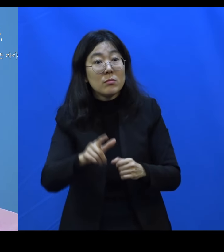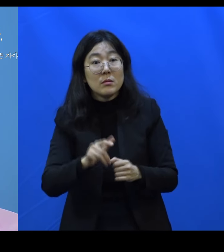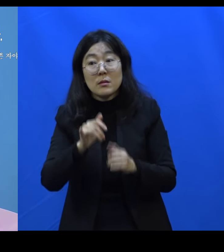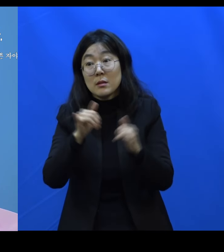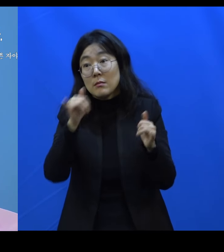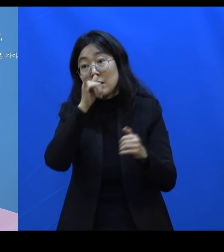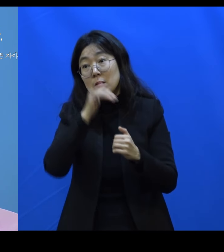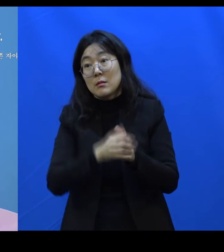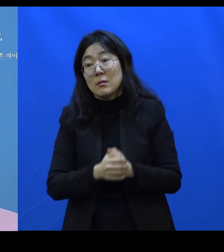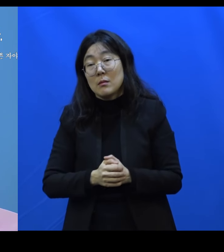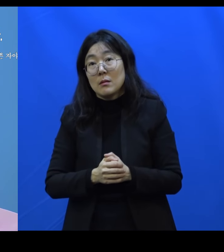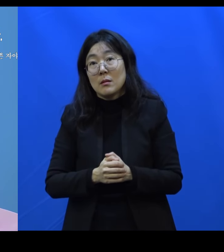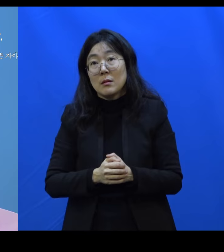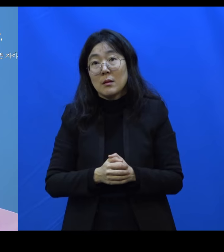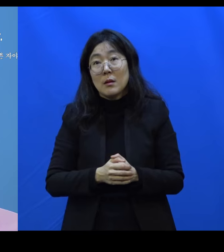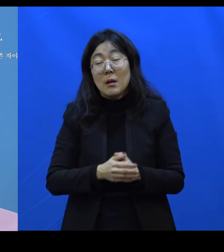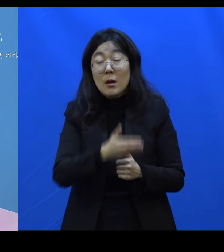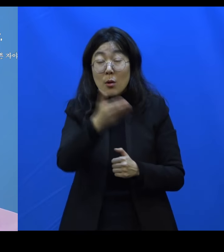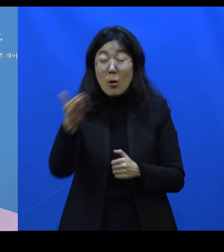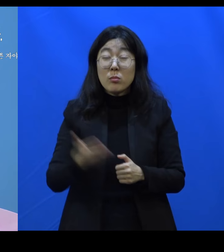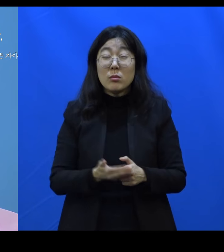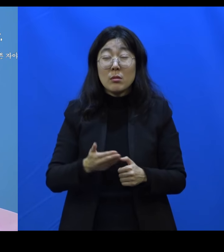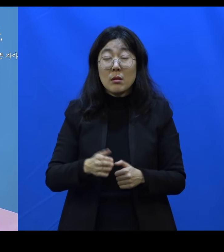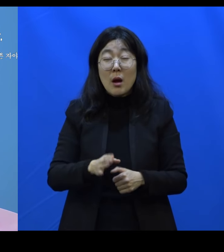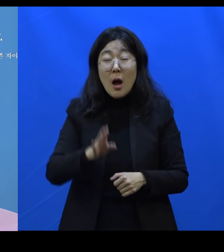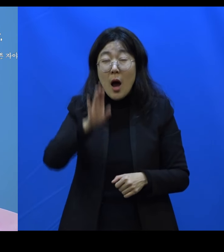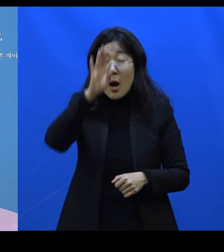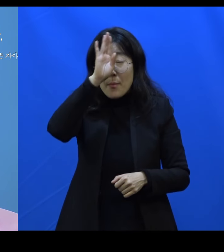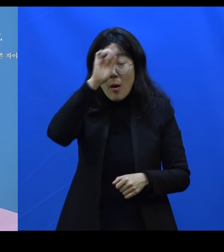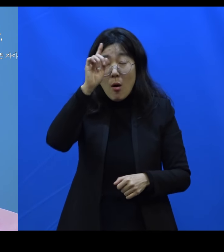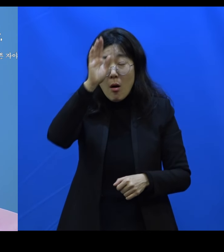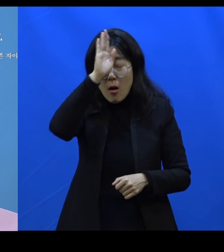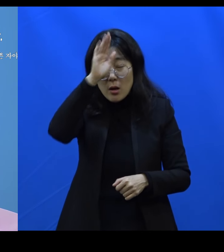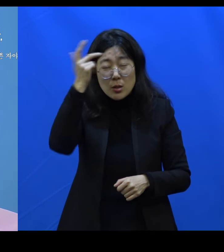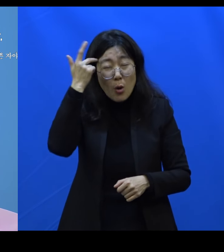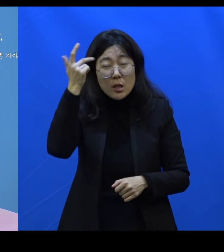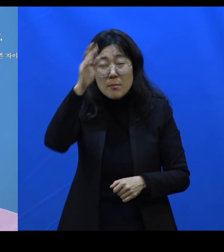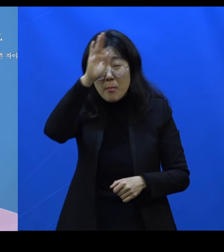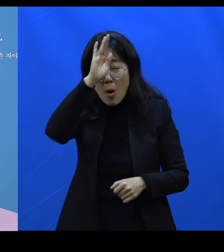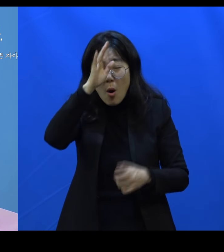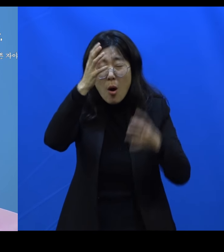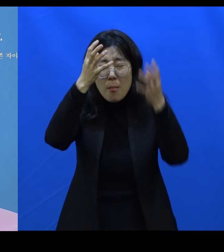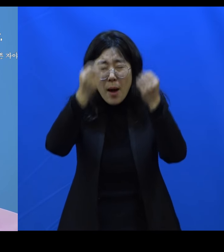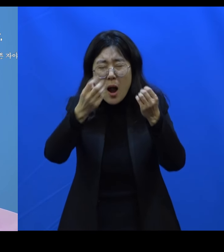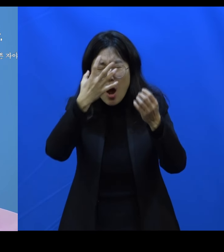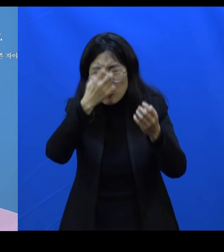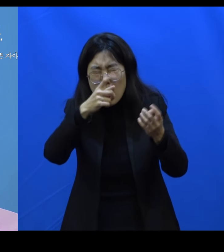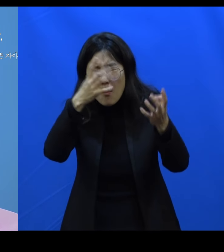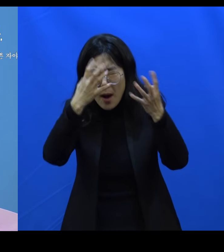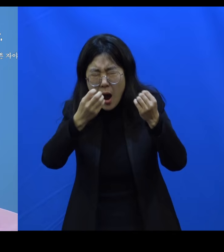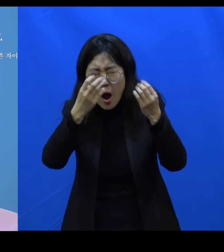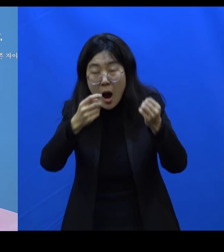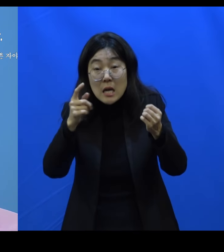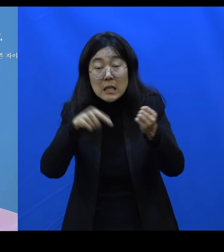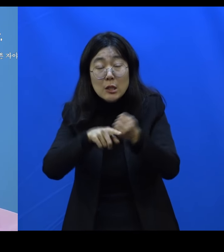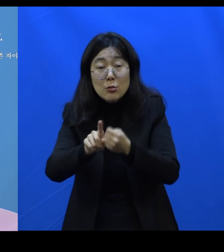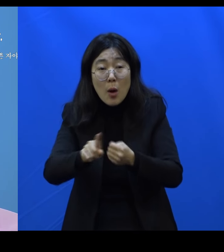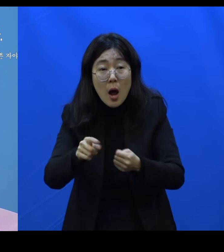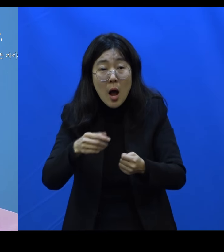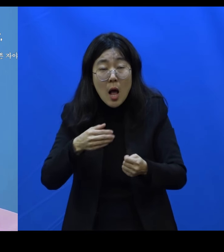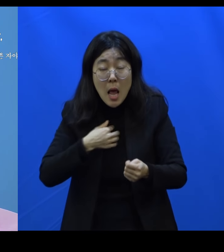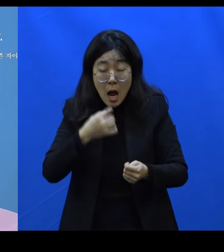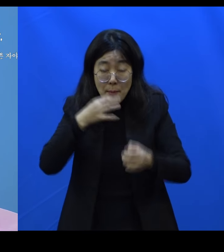오늘날 정신적 질병에 시달리는 많은 원인 중에 하나가 자기 세계, 자기